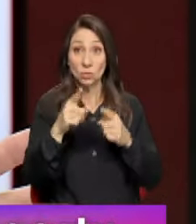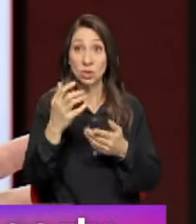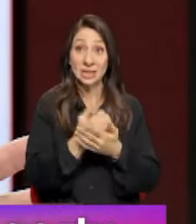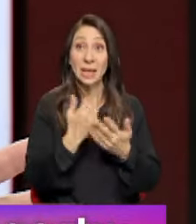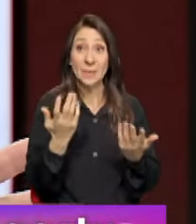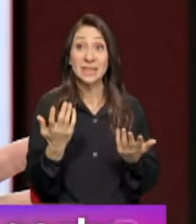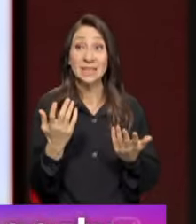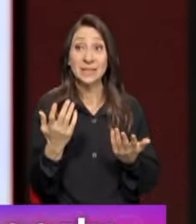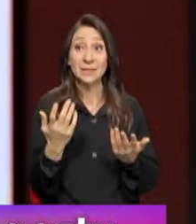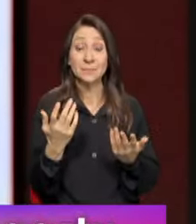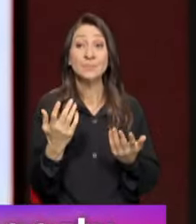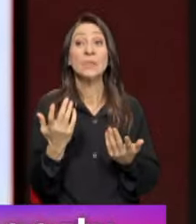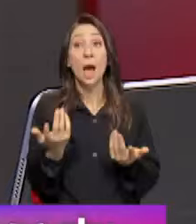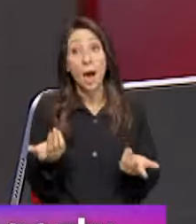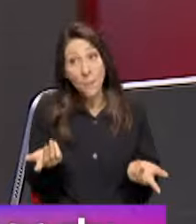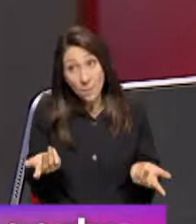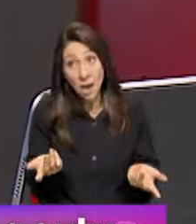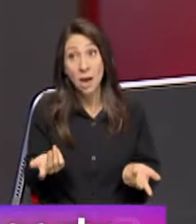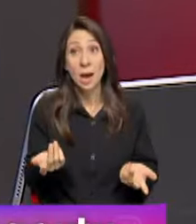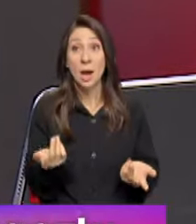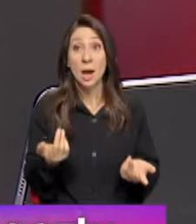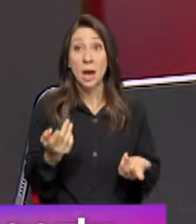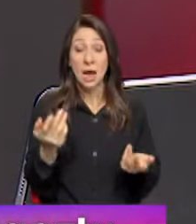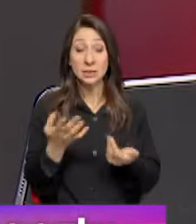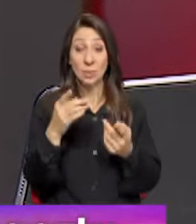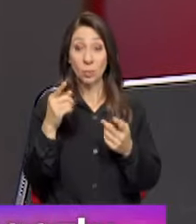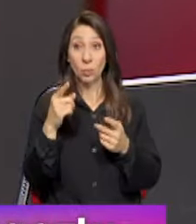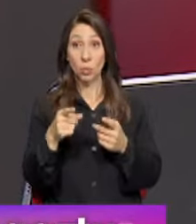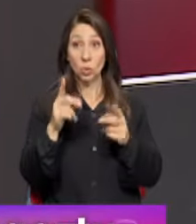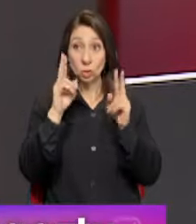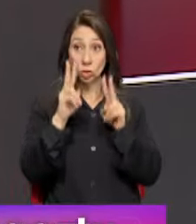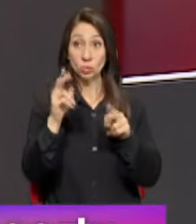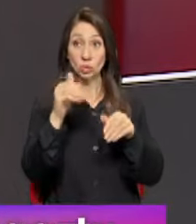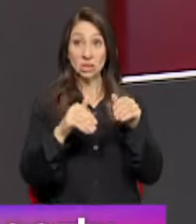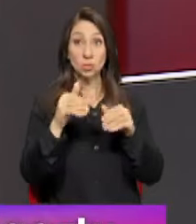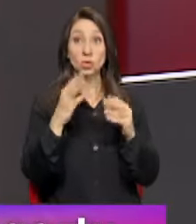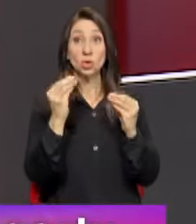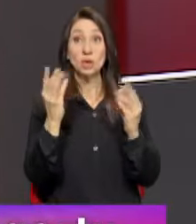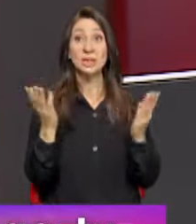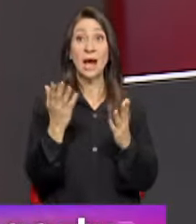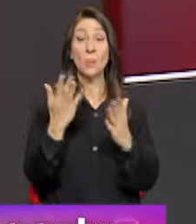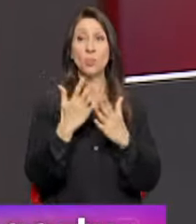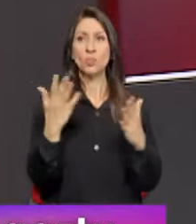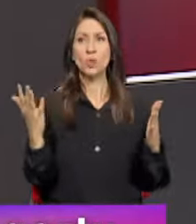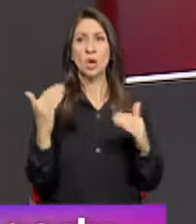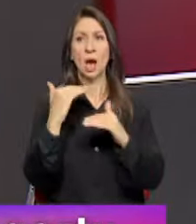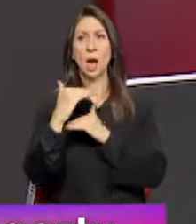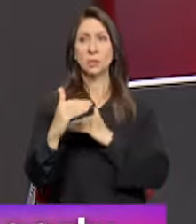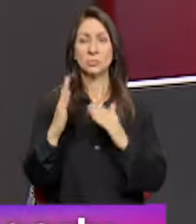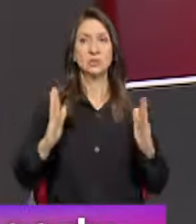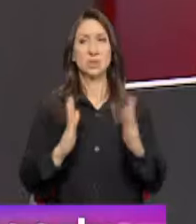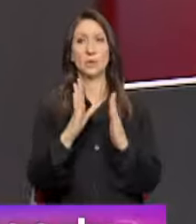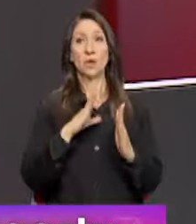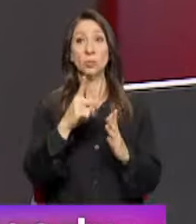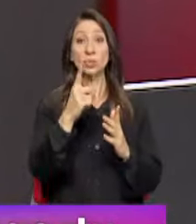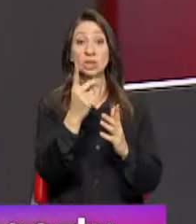kazanabilirdi. Kazanabilirdi. Ama hatta bu gördük ki bu seçimde çok daha büyük bir halkımıza tepki var. Bu